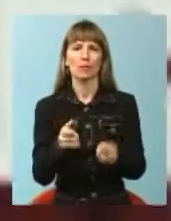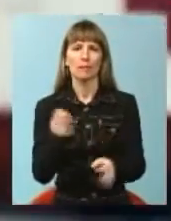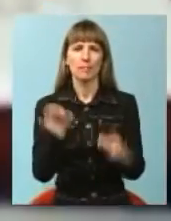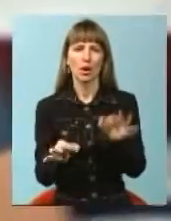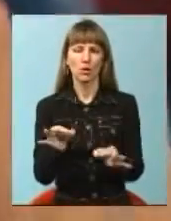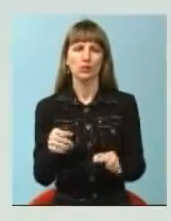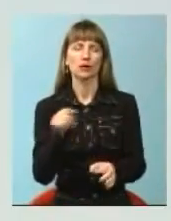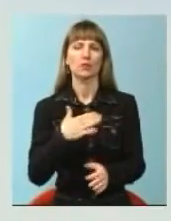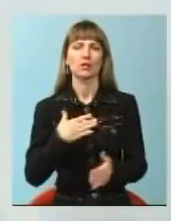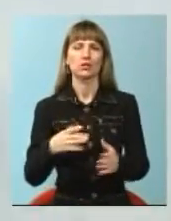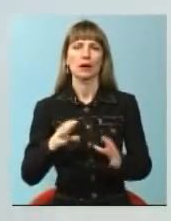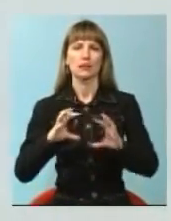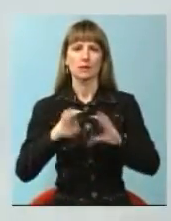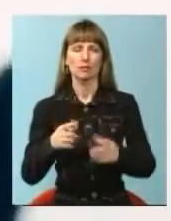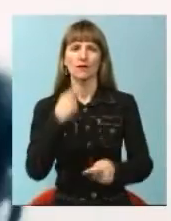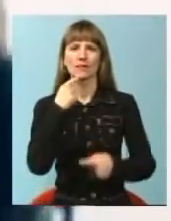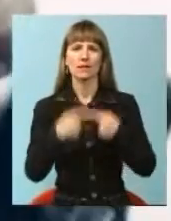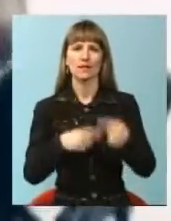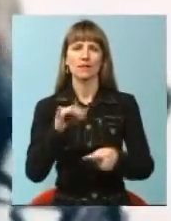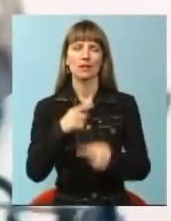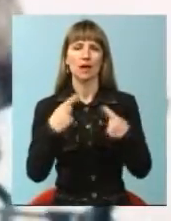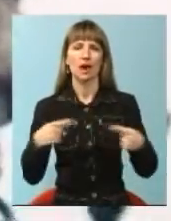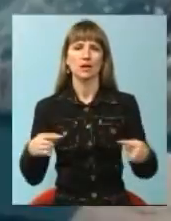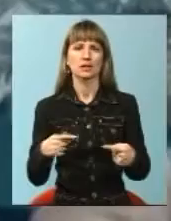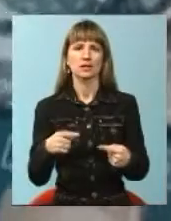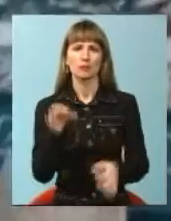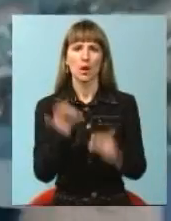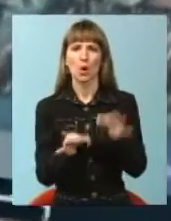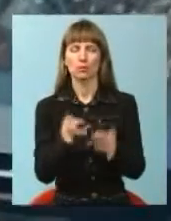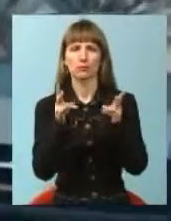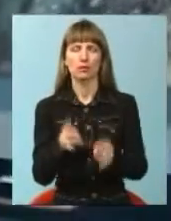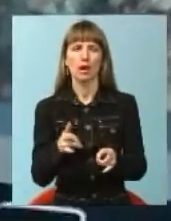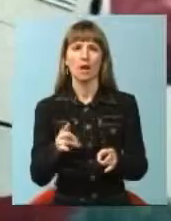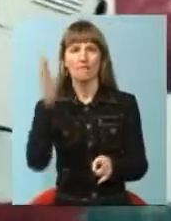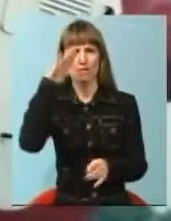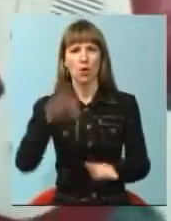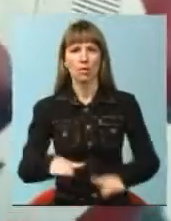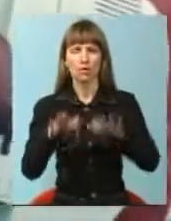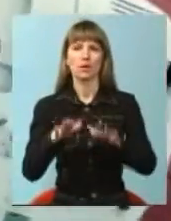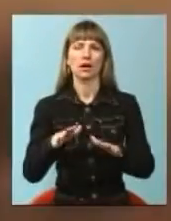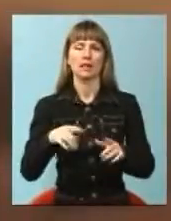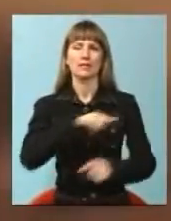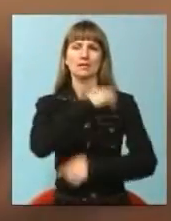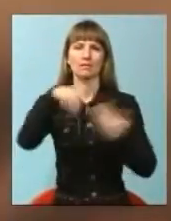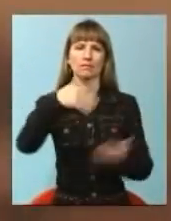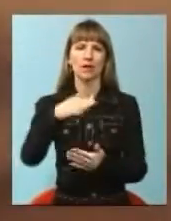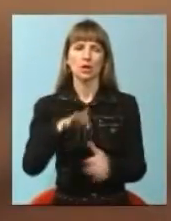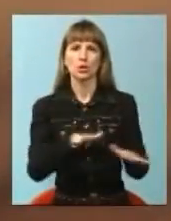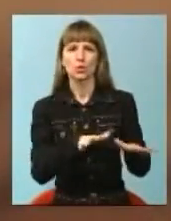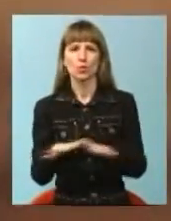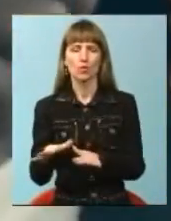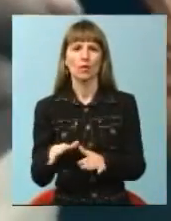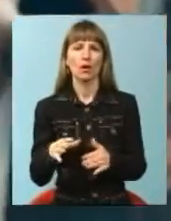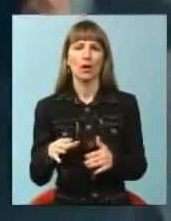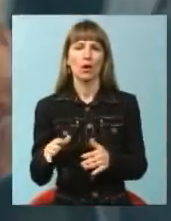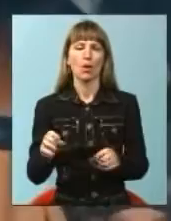рідна планета Земля постійно потерпає від стихійних лих. Так, повені, землетруси, торнадо, зсуви, урагани, бурі,